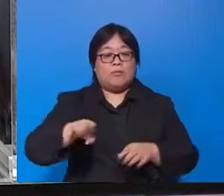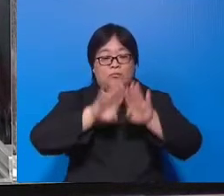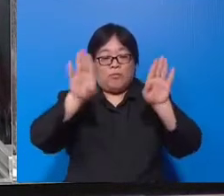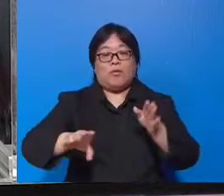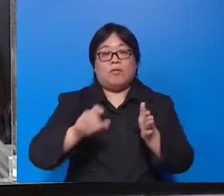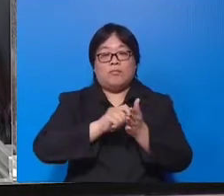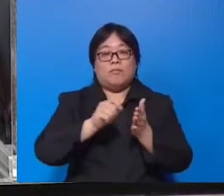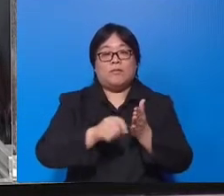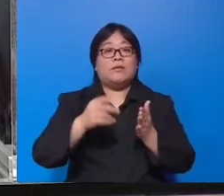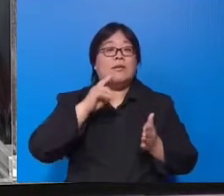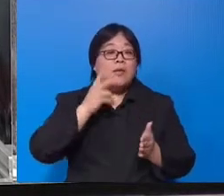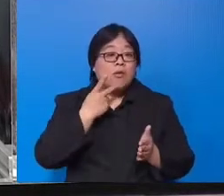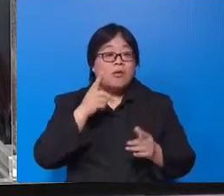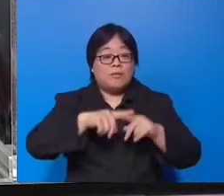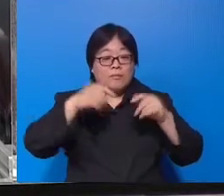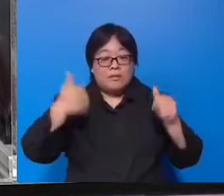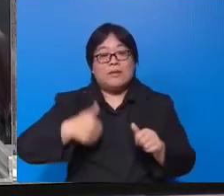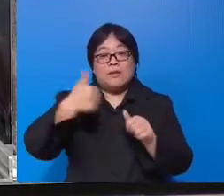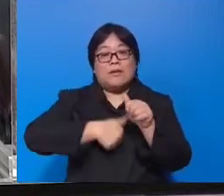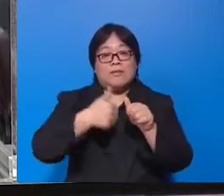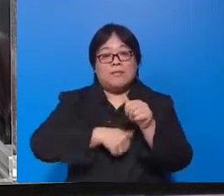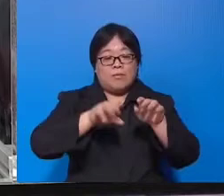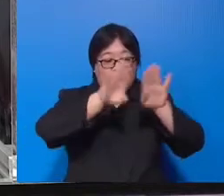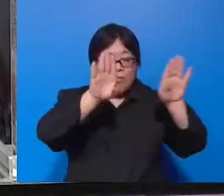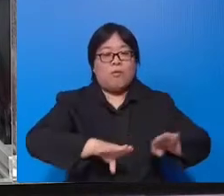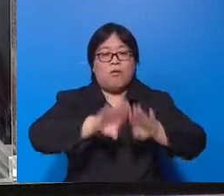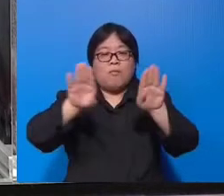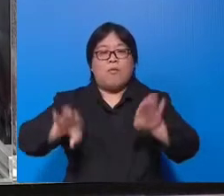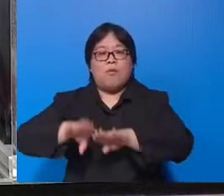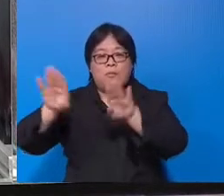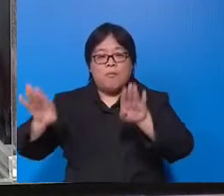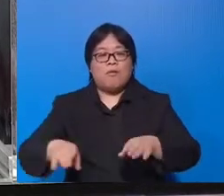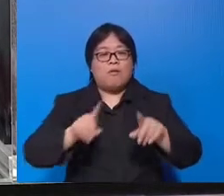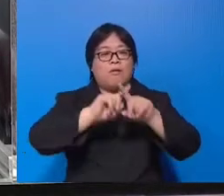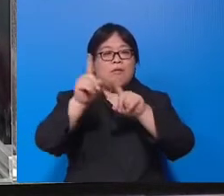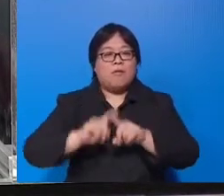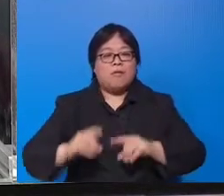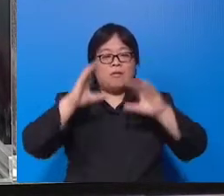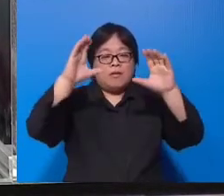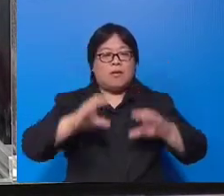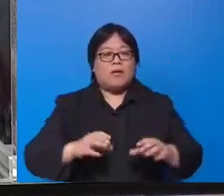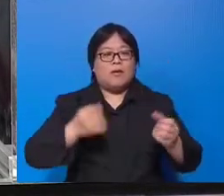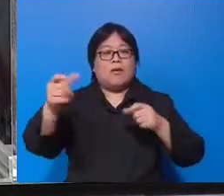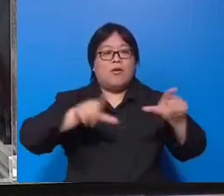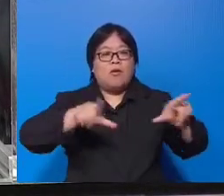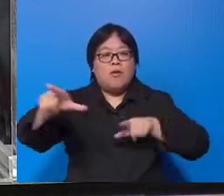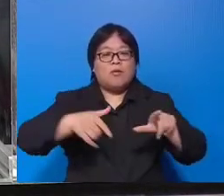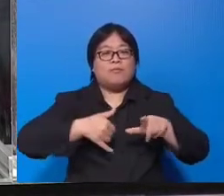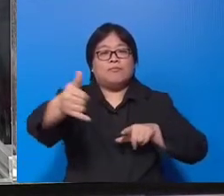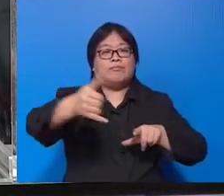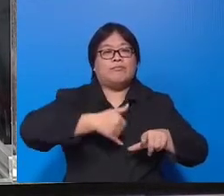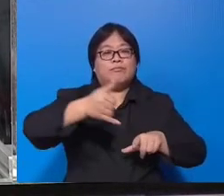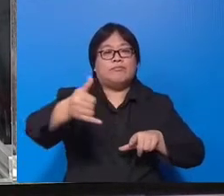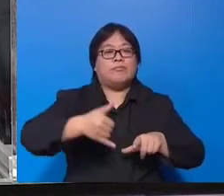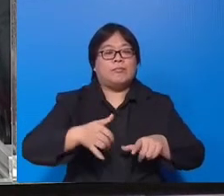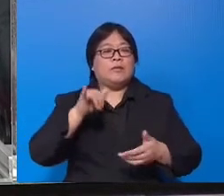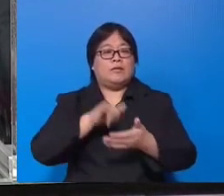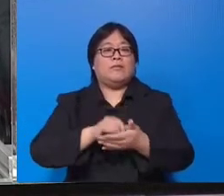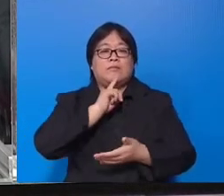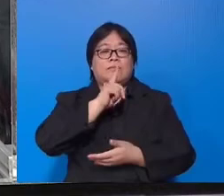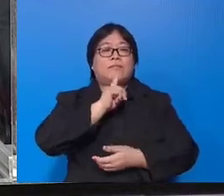isathub orang untuk salju tapi sekarang setiap Borang tubezen cara masuk dan keluar Lori dan ini semuanya